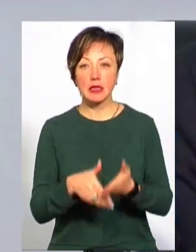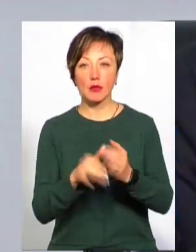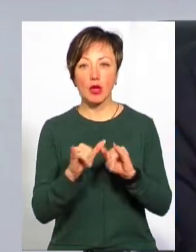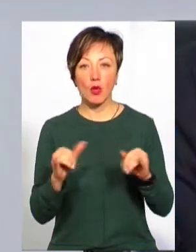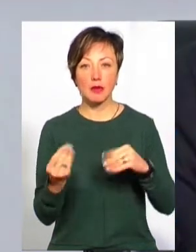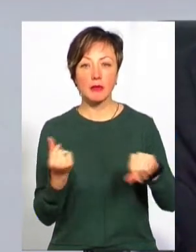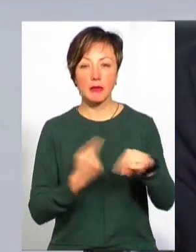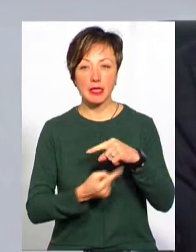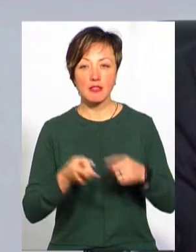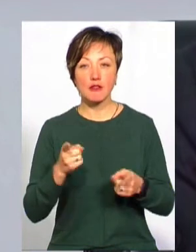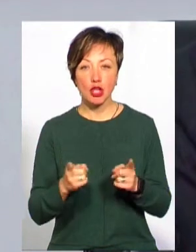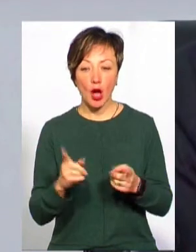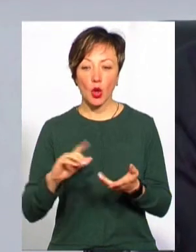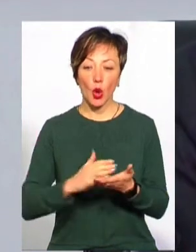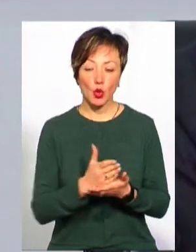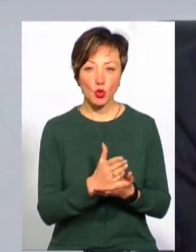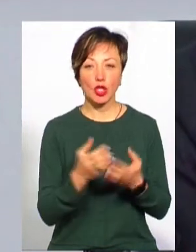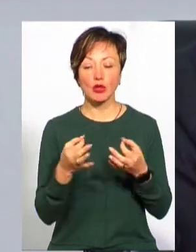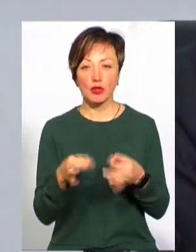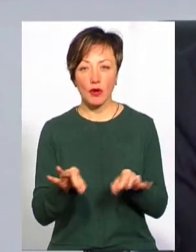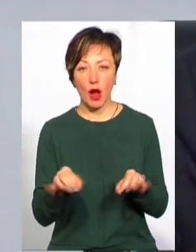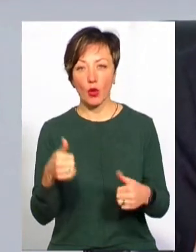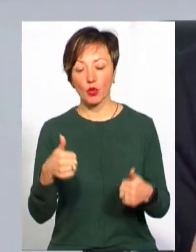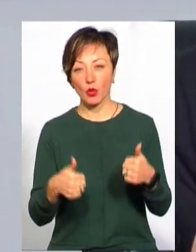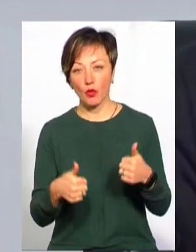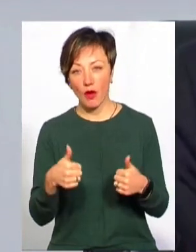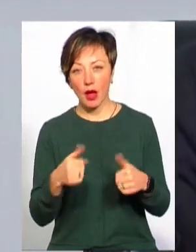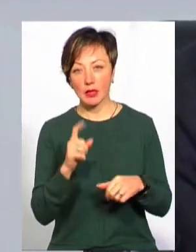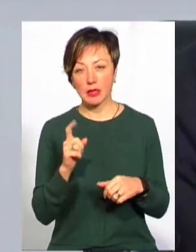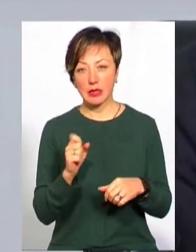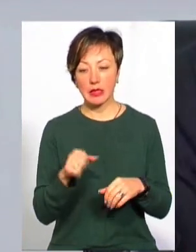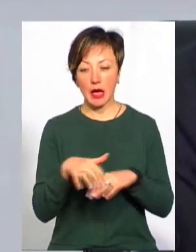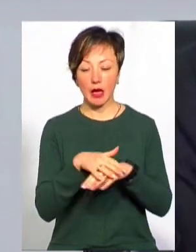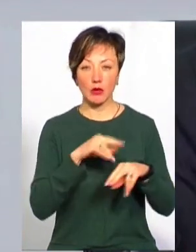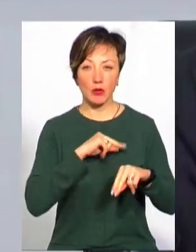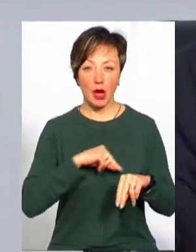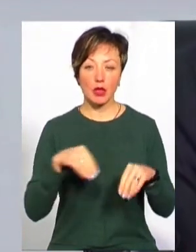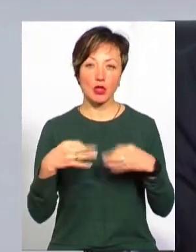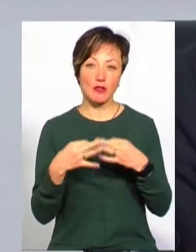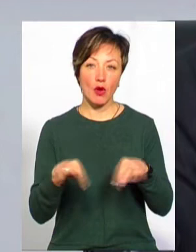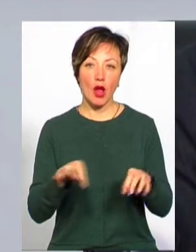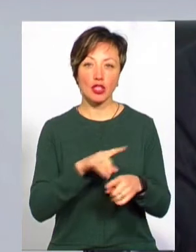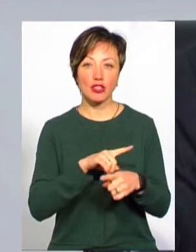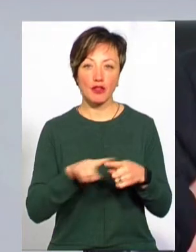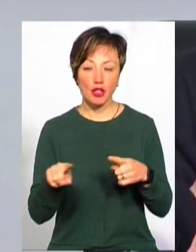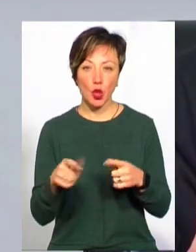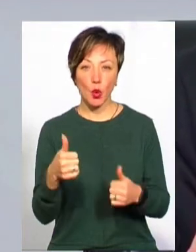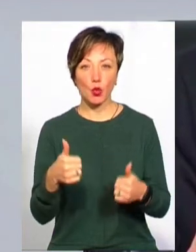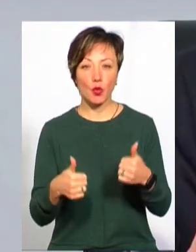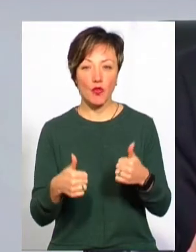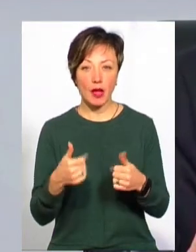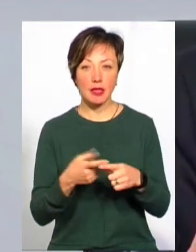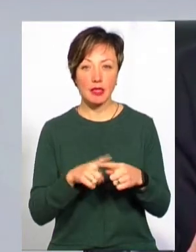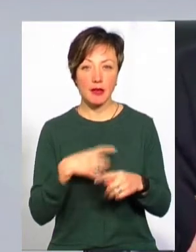бізнесу. Звичайно, гнучкість дозволяє конкурувати за ринок праці, дозволяє швидше конкурувати, і